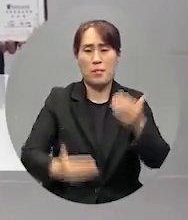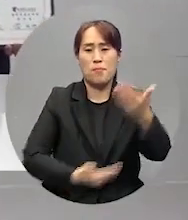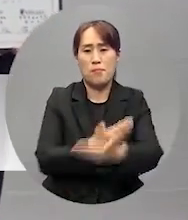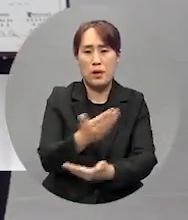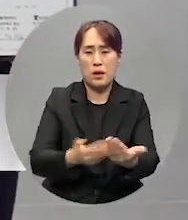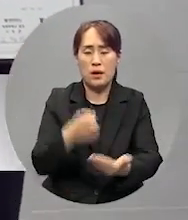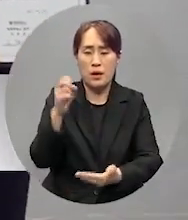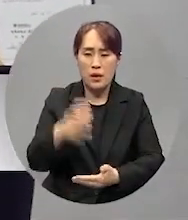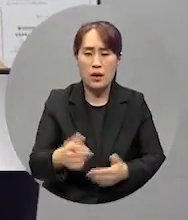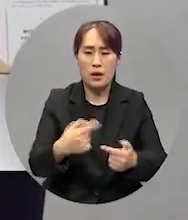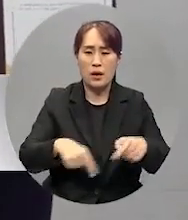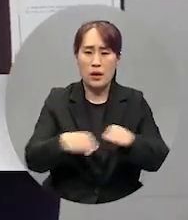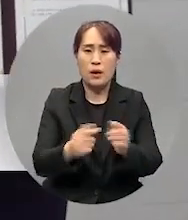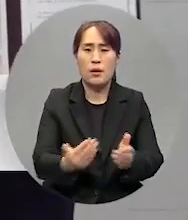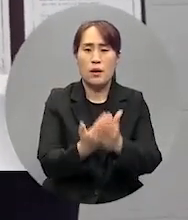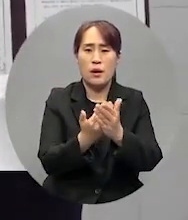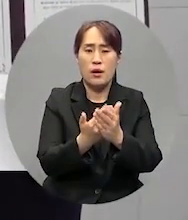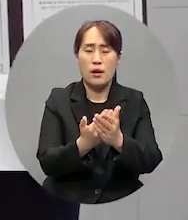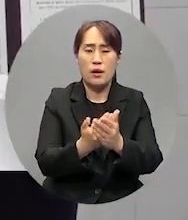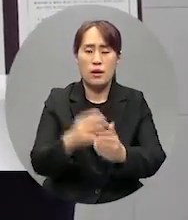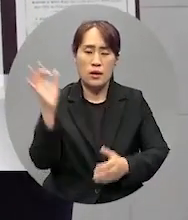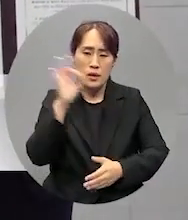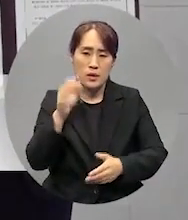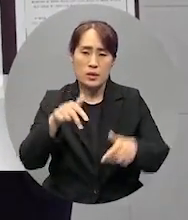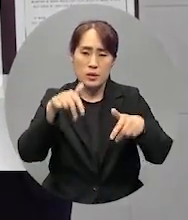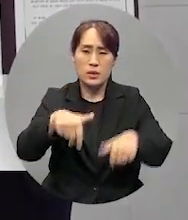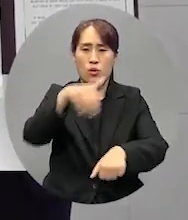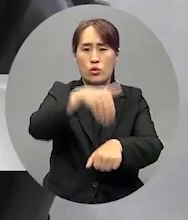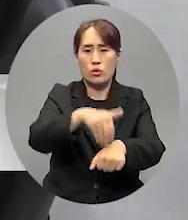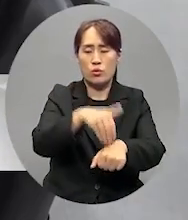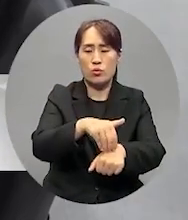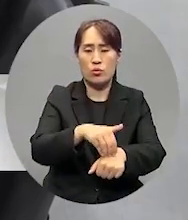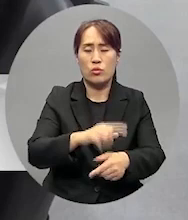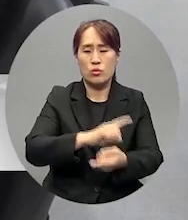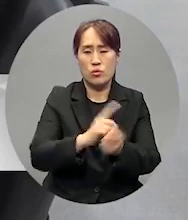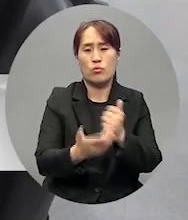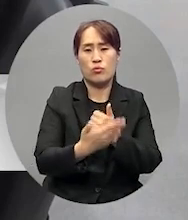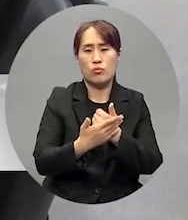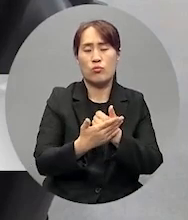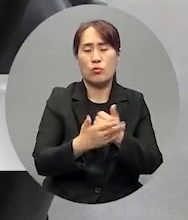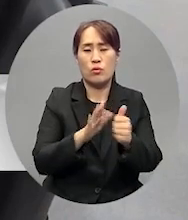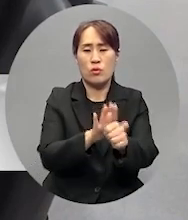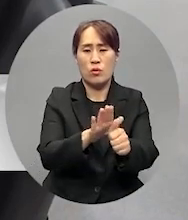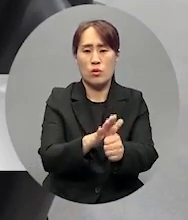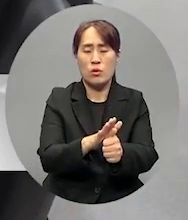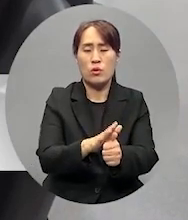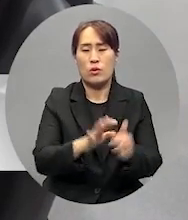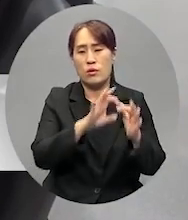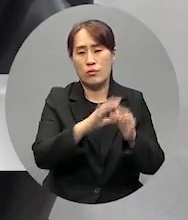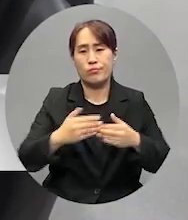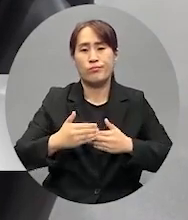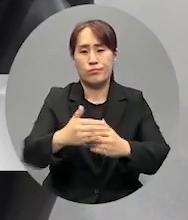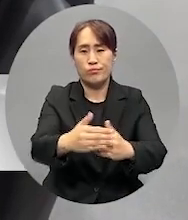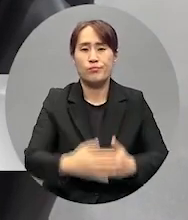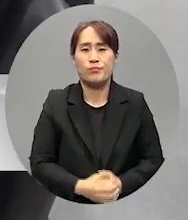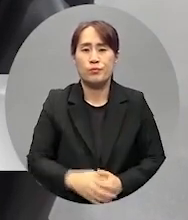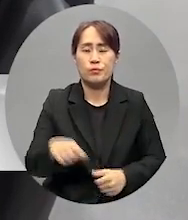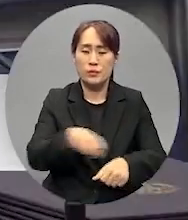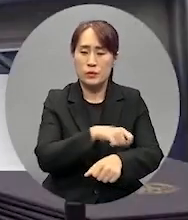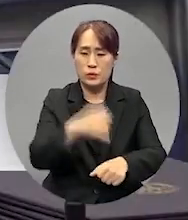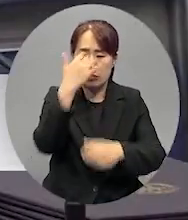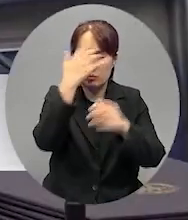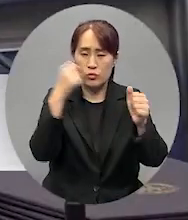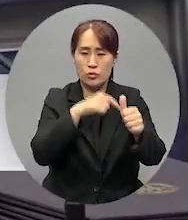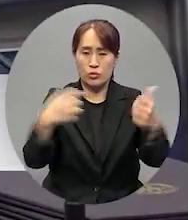협력과 공동 발전 업무 발굴 직원 연수 등 상호 협력 체계를 구축해 나가기로 했습니다 특히